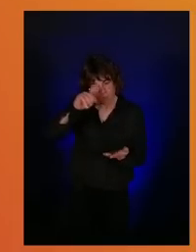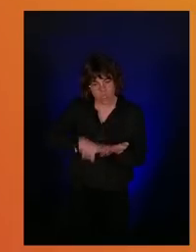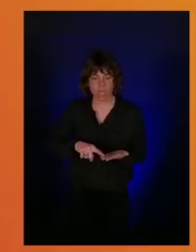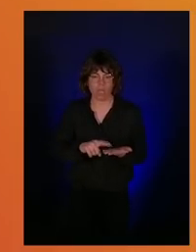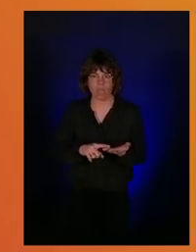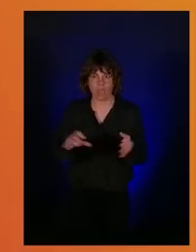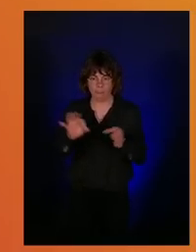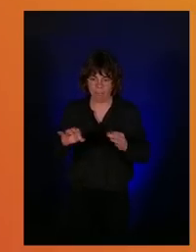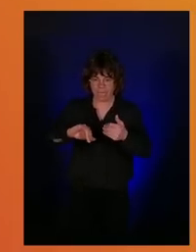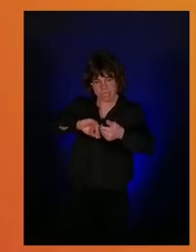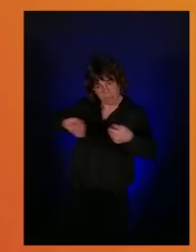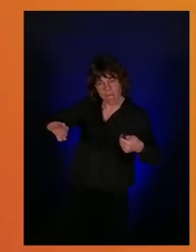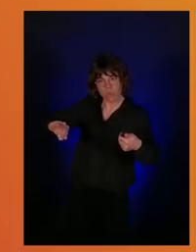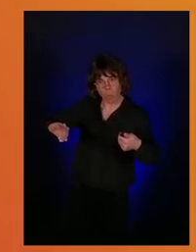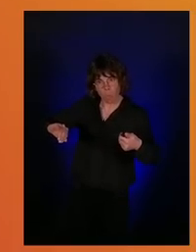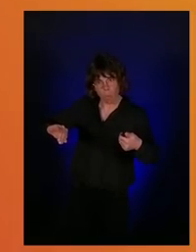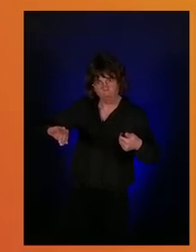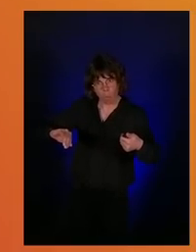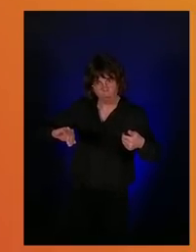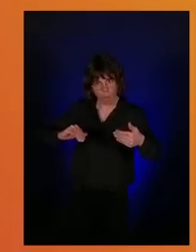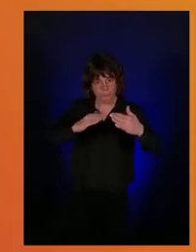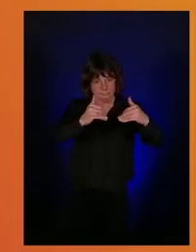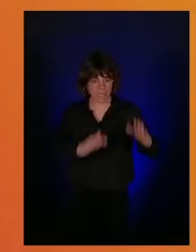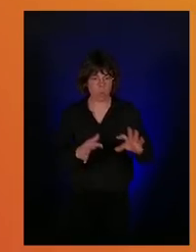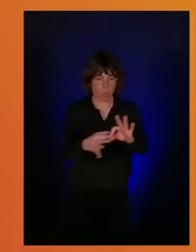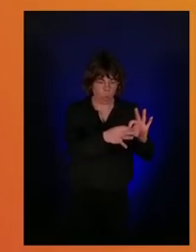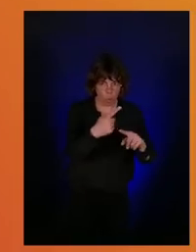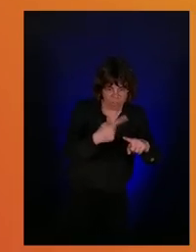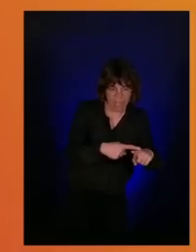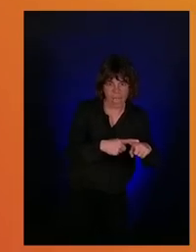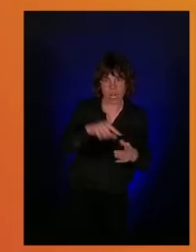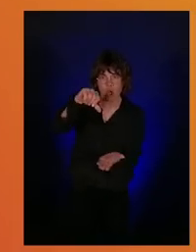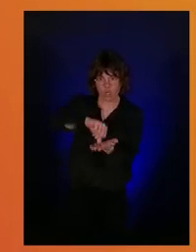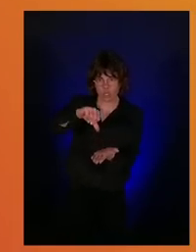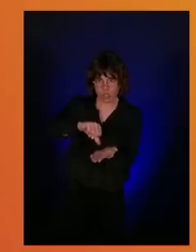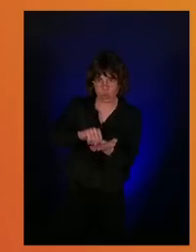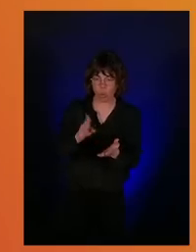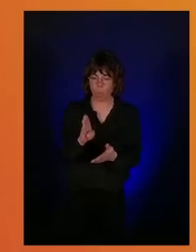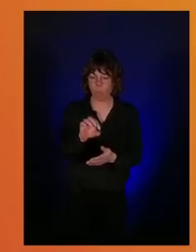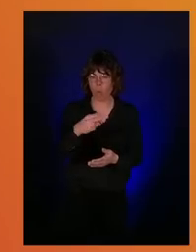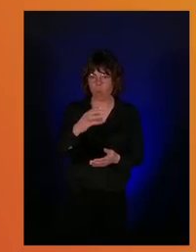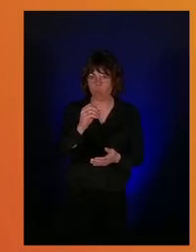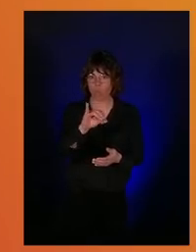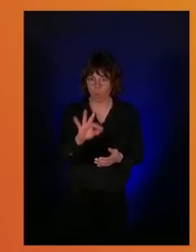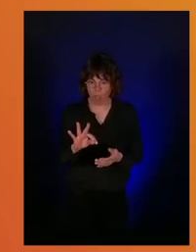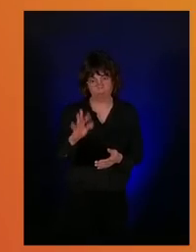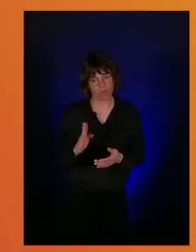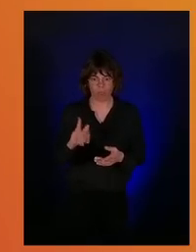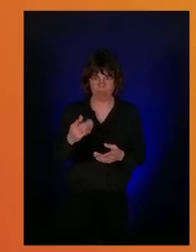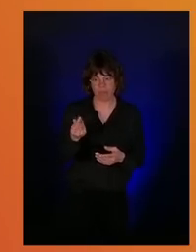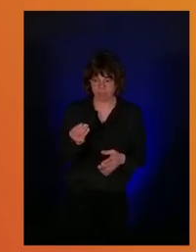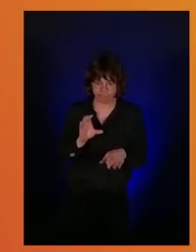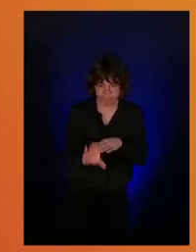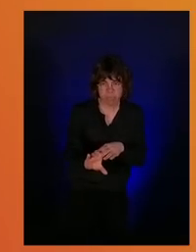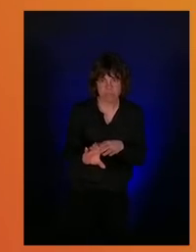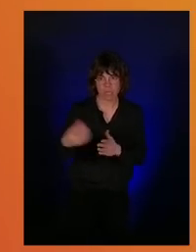n'ait pas de séparation entre la Maison Confédérale, entre le centre Benoît Frachon, qui a besoin d'être financé, sauf que là, on